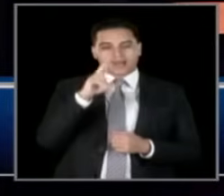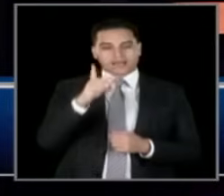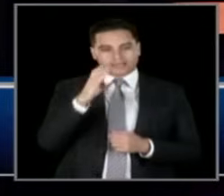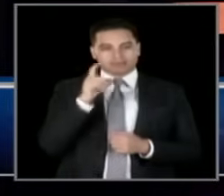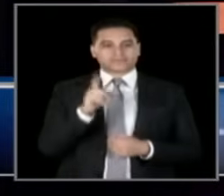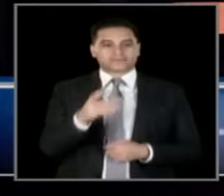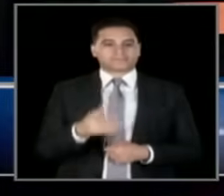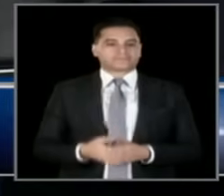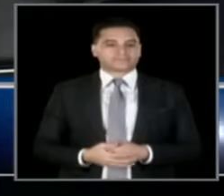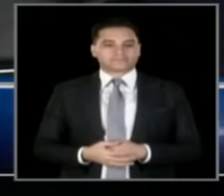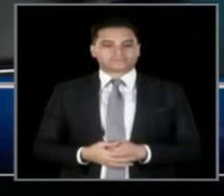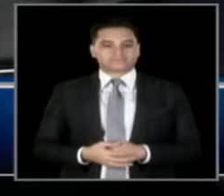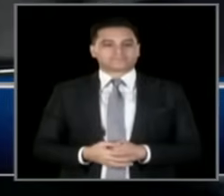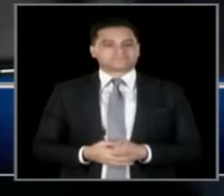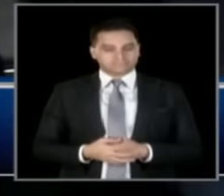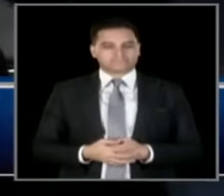صحيحة.